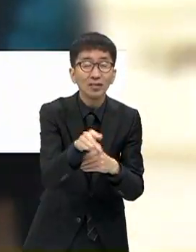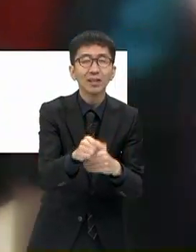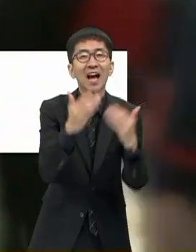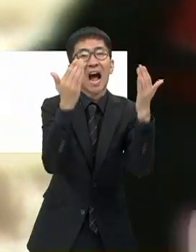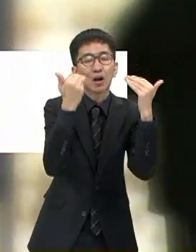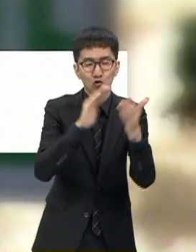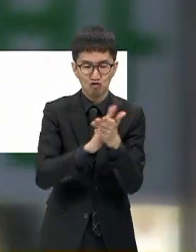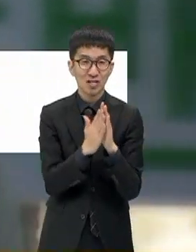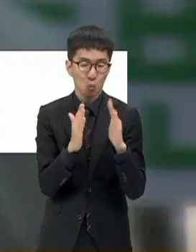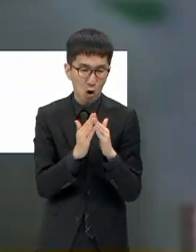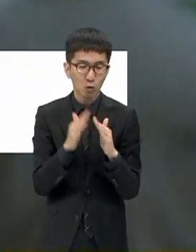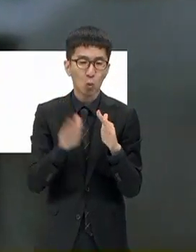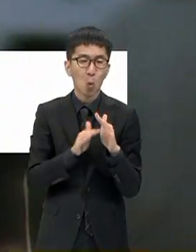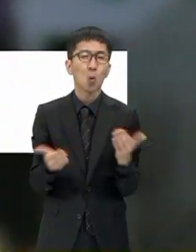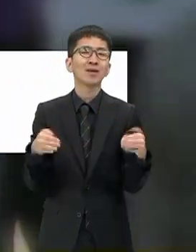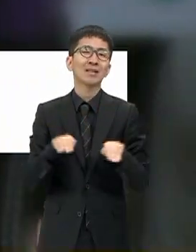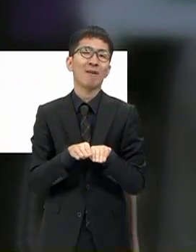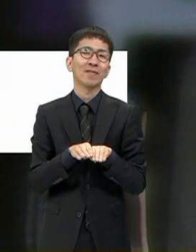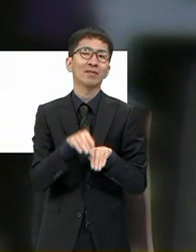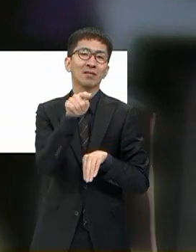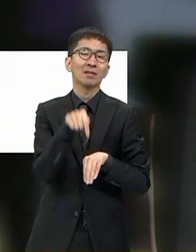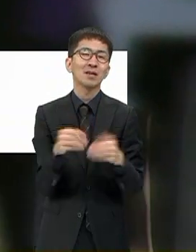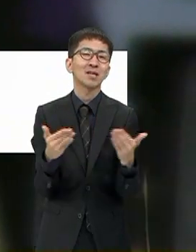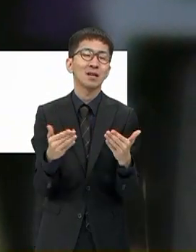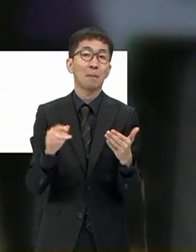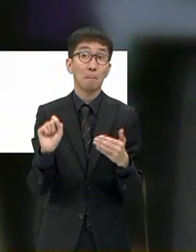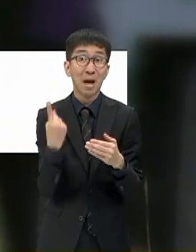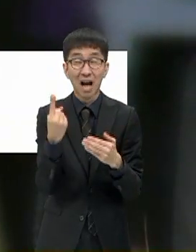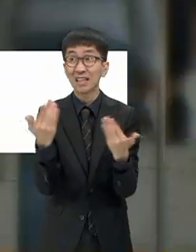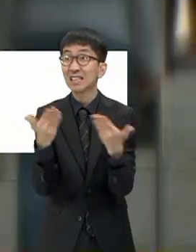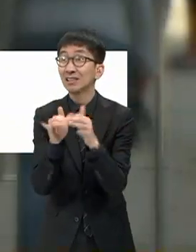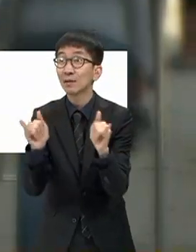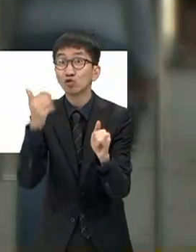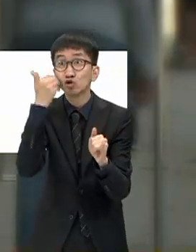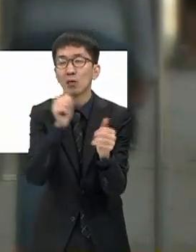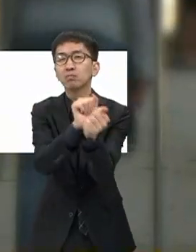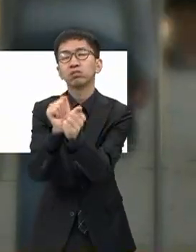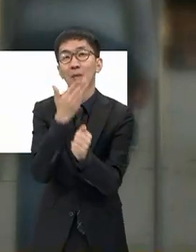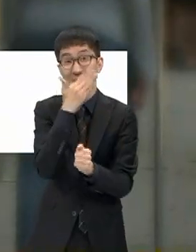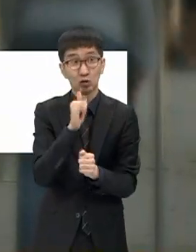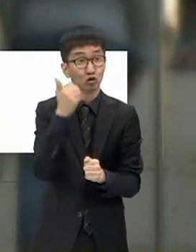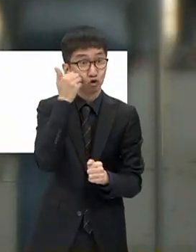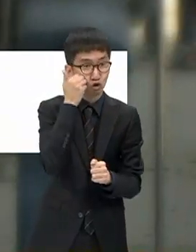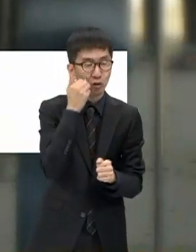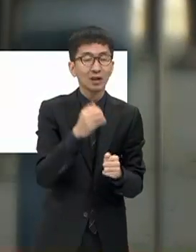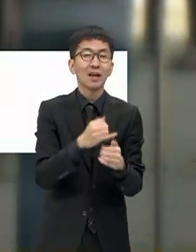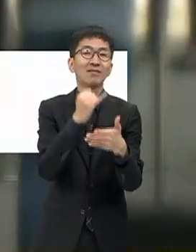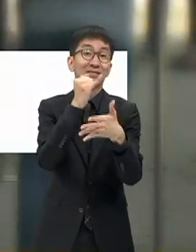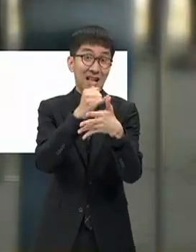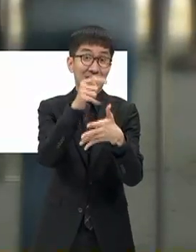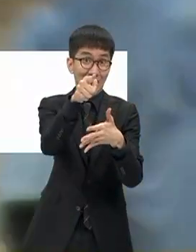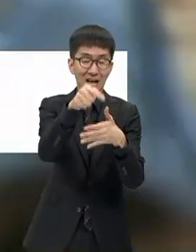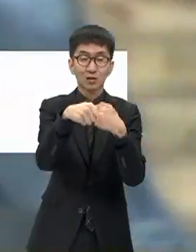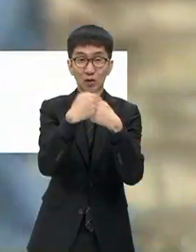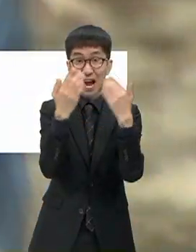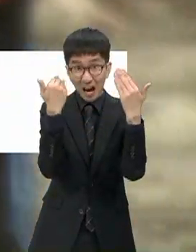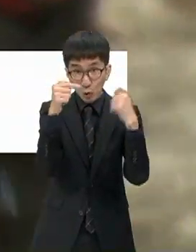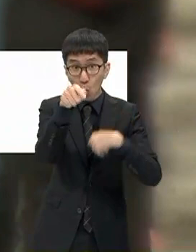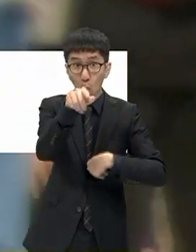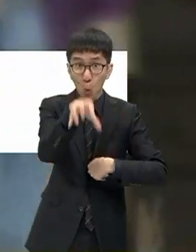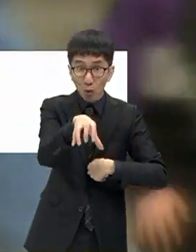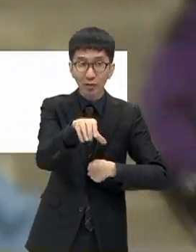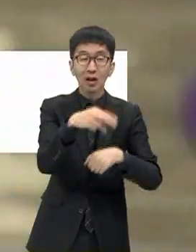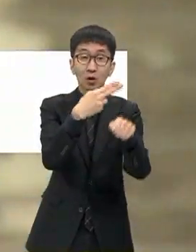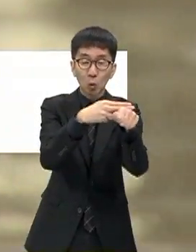예측불허의 상황이 더 나올 수 있다는 겁니다 웨이브 4 어머니인 큰딸이 근무하는 초등학교에서는 학생과